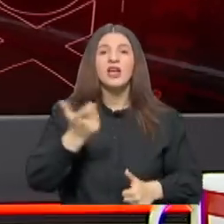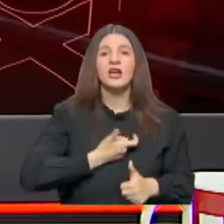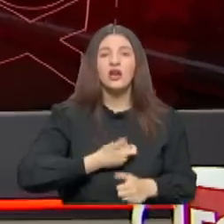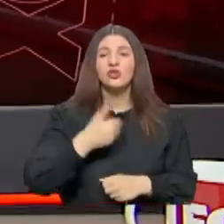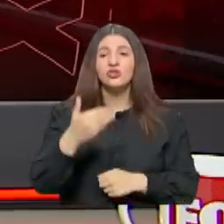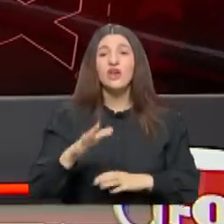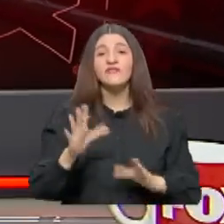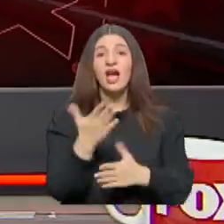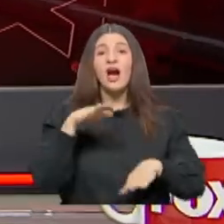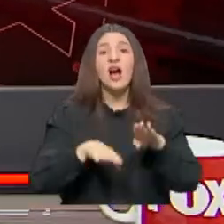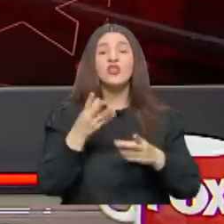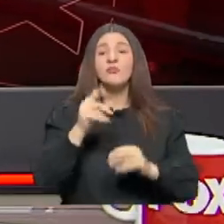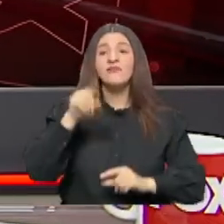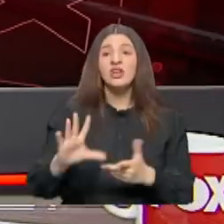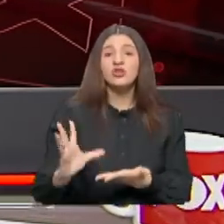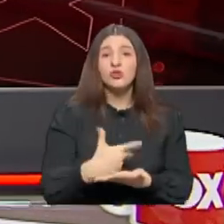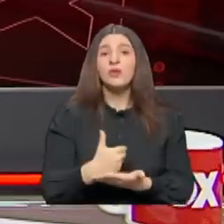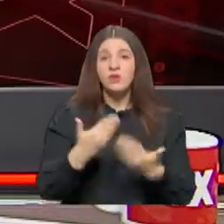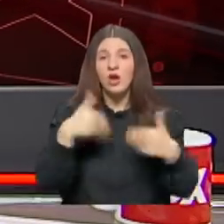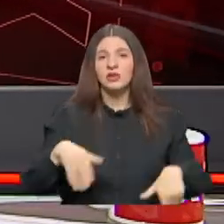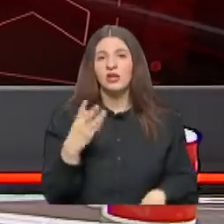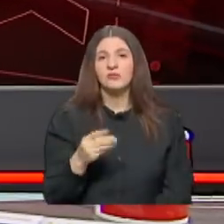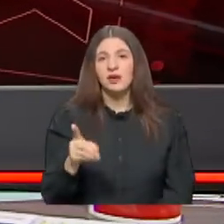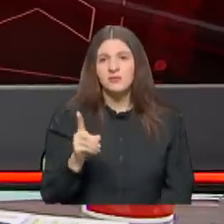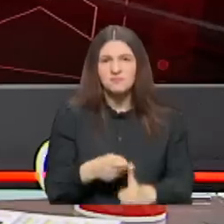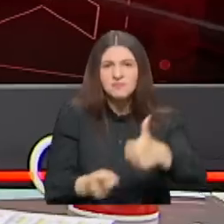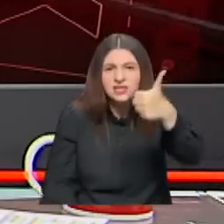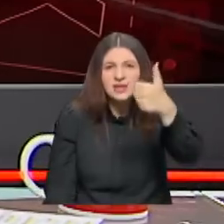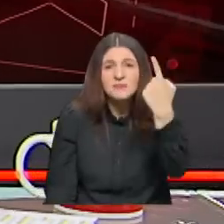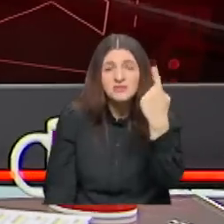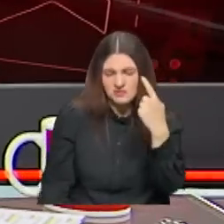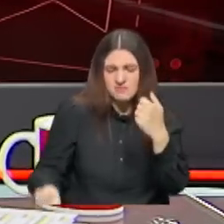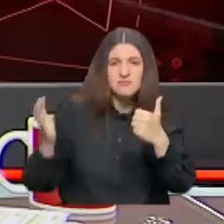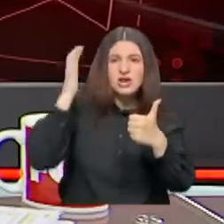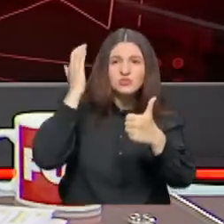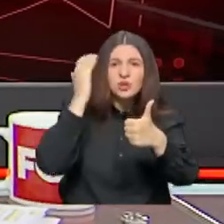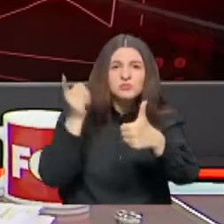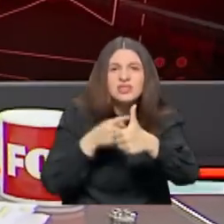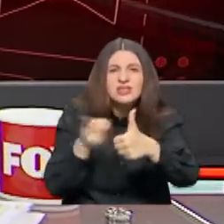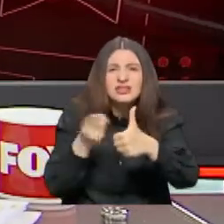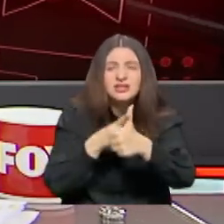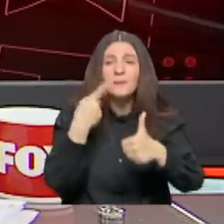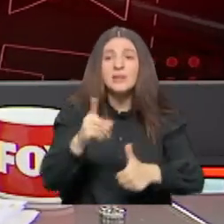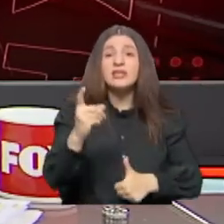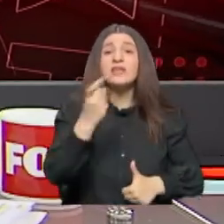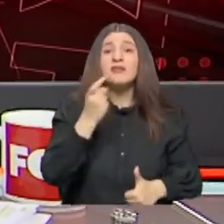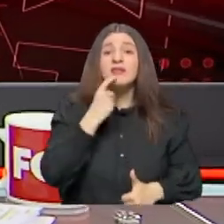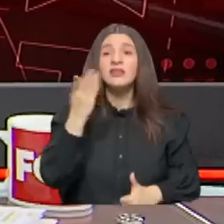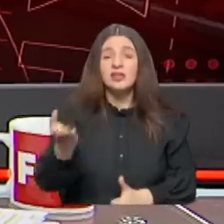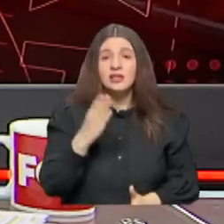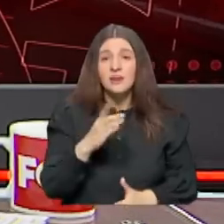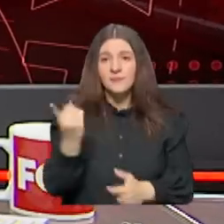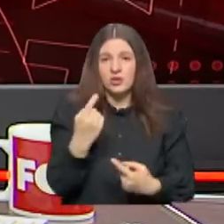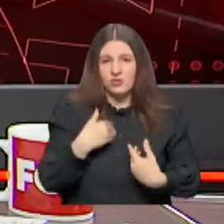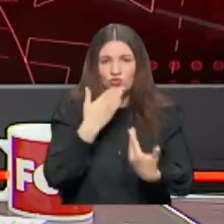dışı yahut adil olmayan vergi toplanmasını önlemek. Birinci maddesi. Birinci madde ya. Bin yıllık